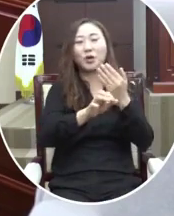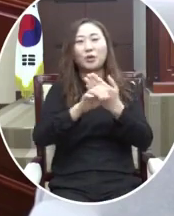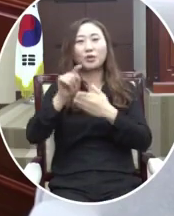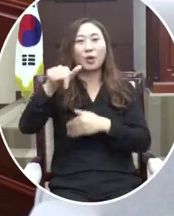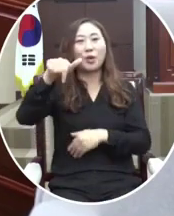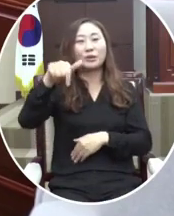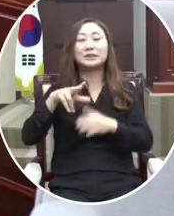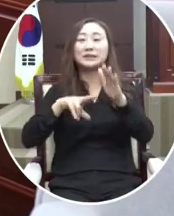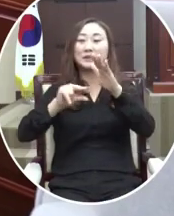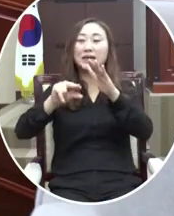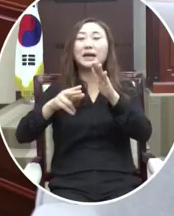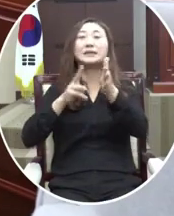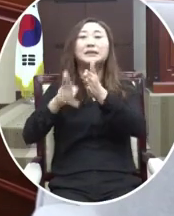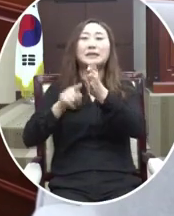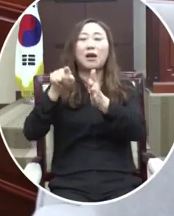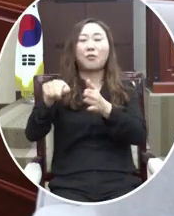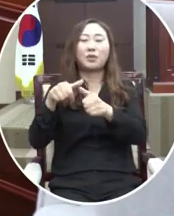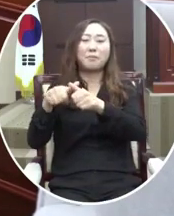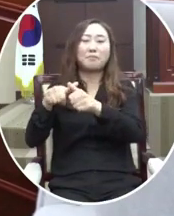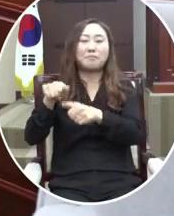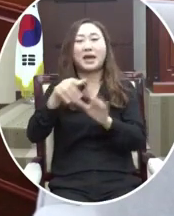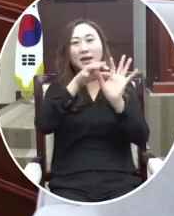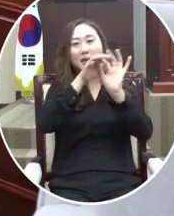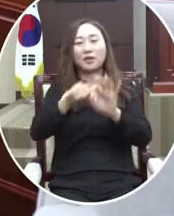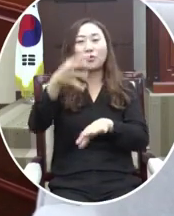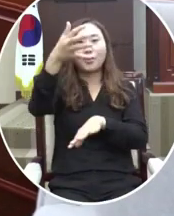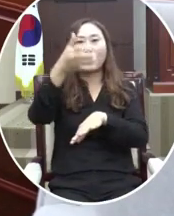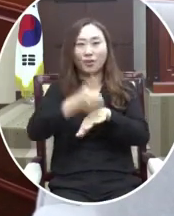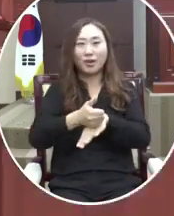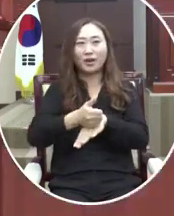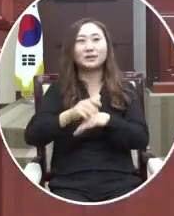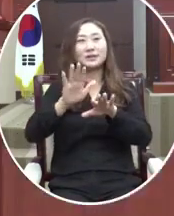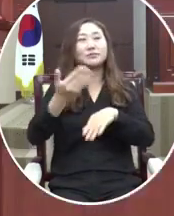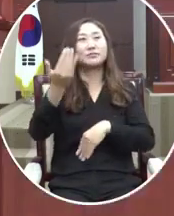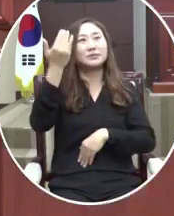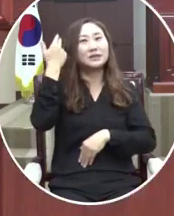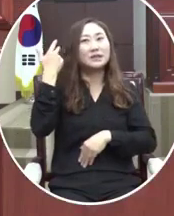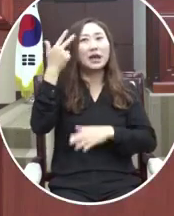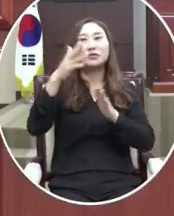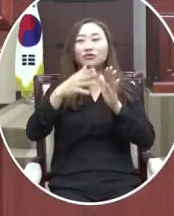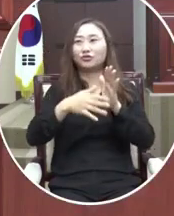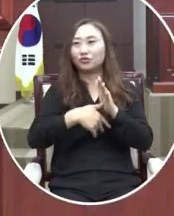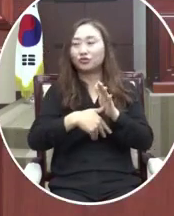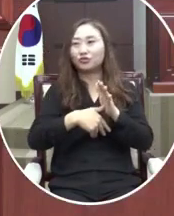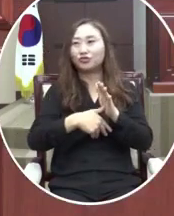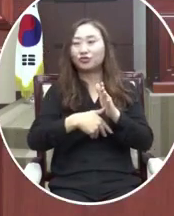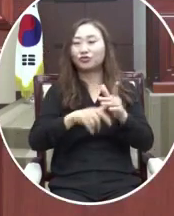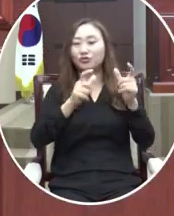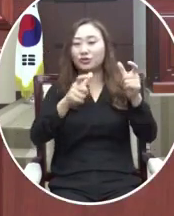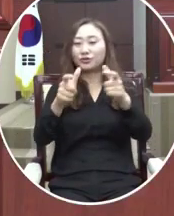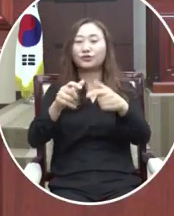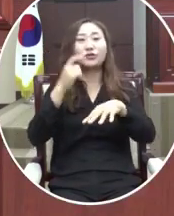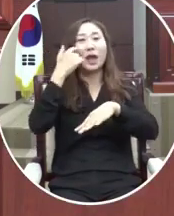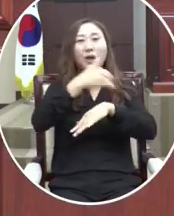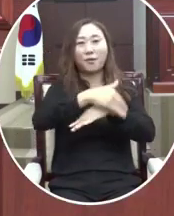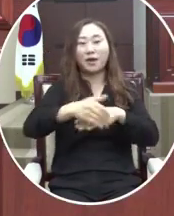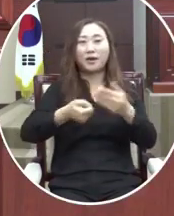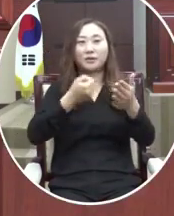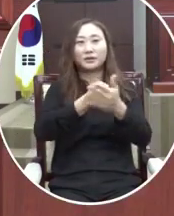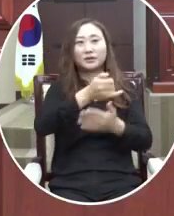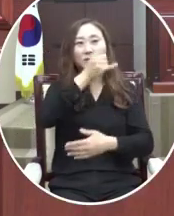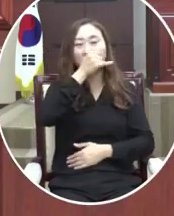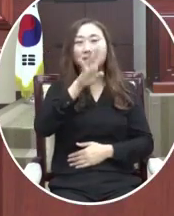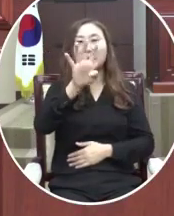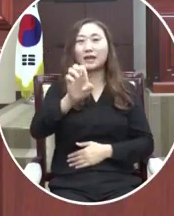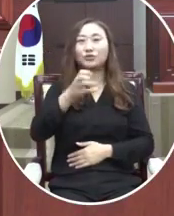항운노조 분쟁 조정 등 노구의 적극적인 역할을 통해 바로 지난주 지구당의 계획이 결정되며